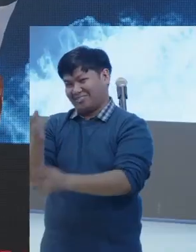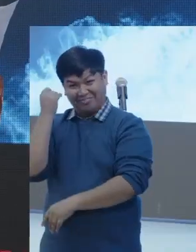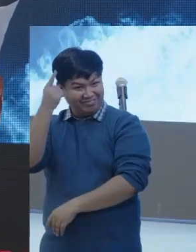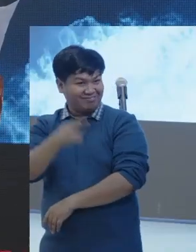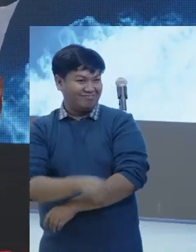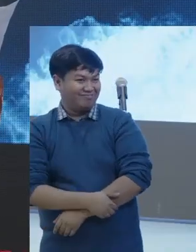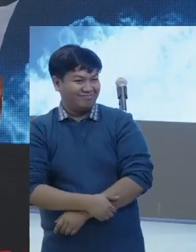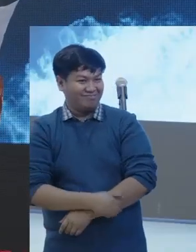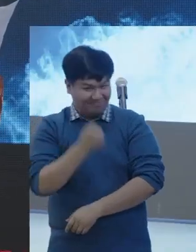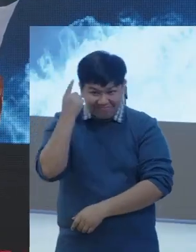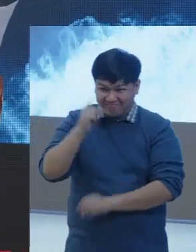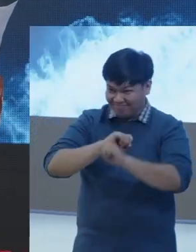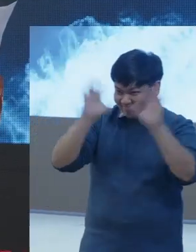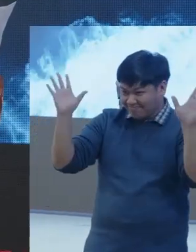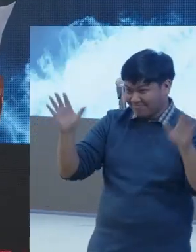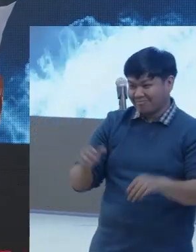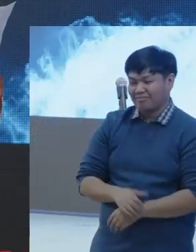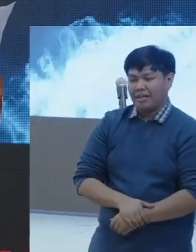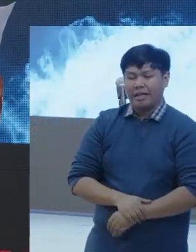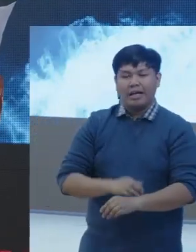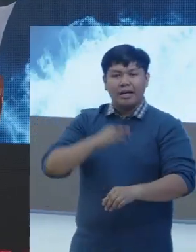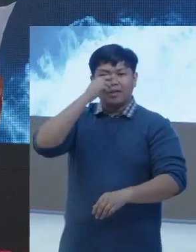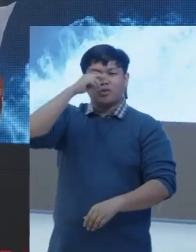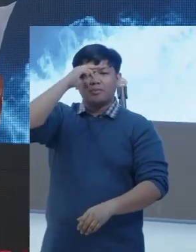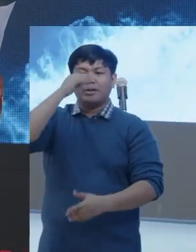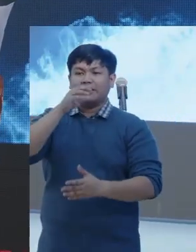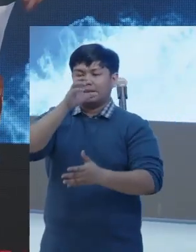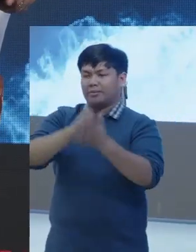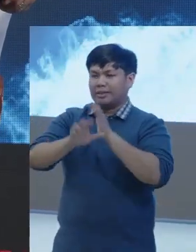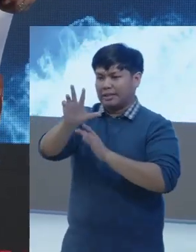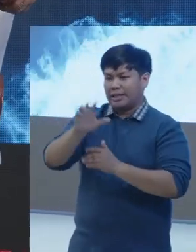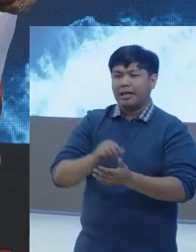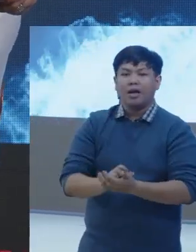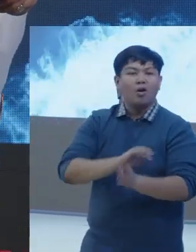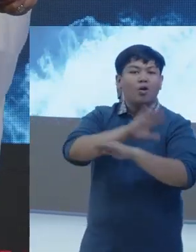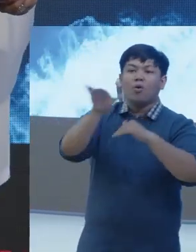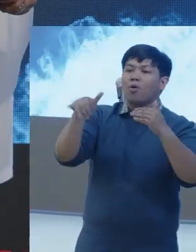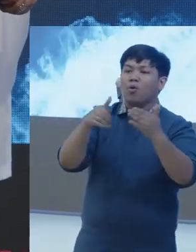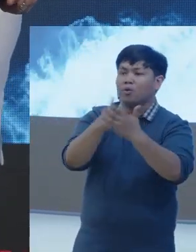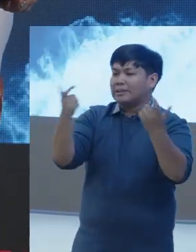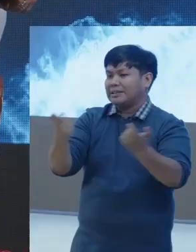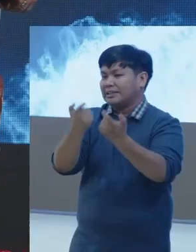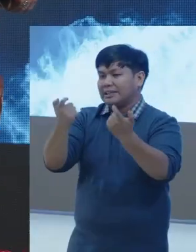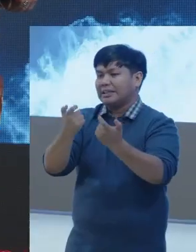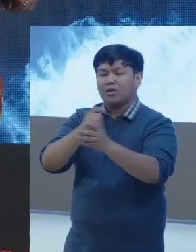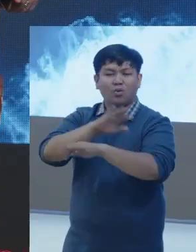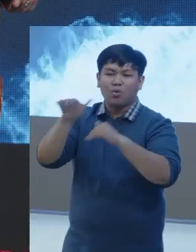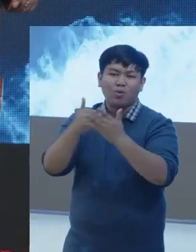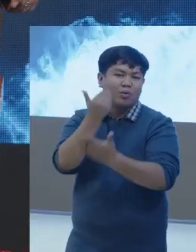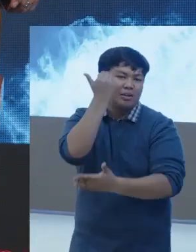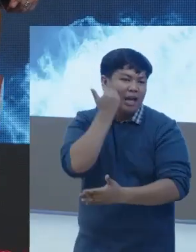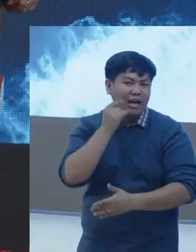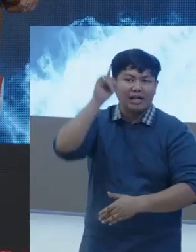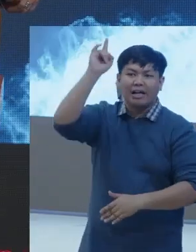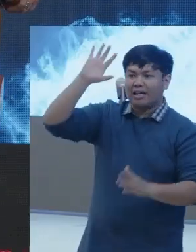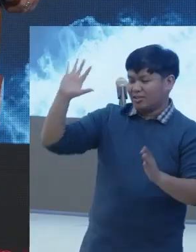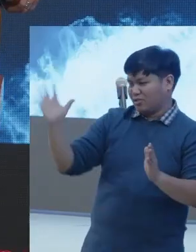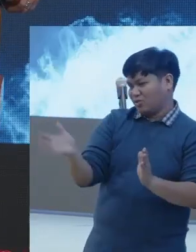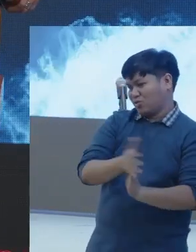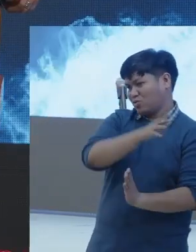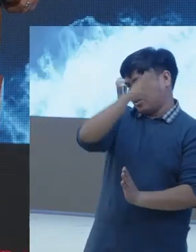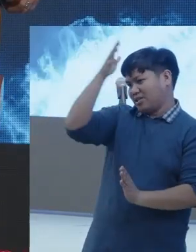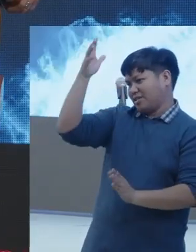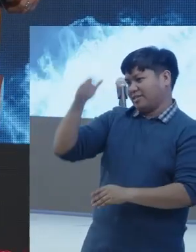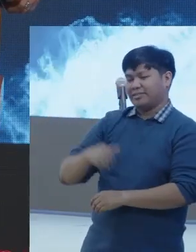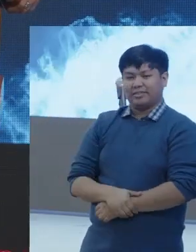3:23 to 26. For all have sinned and fall short of the glory of God. Baka kayo ay ganyan mga